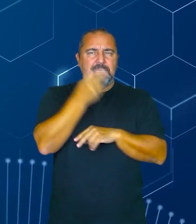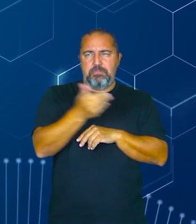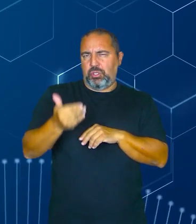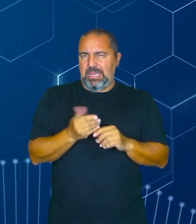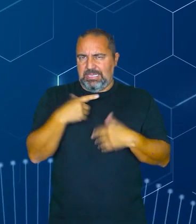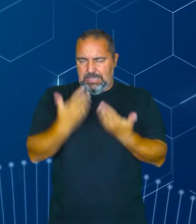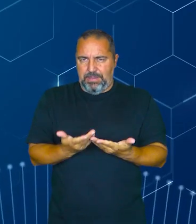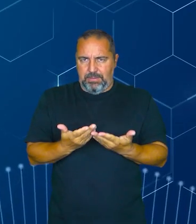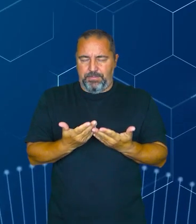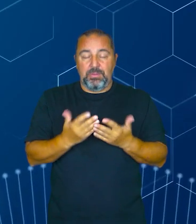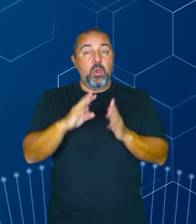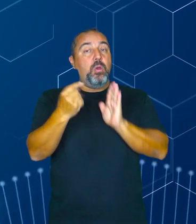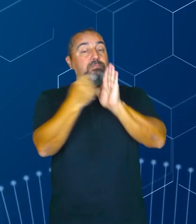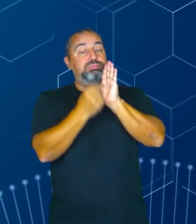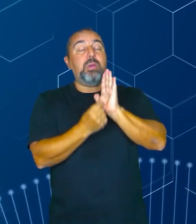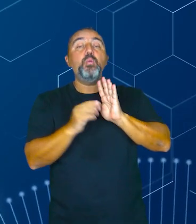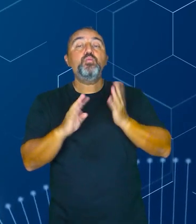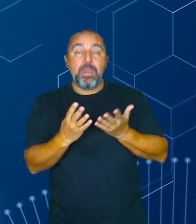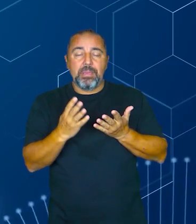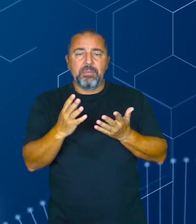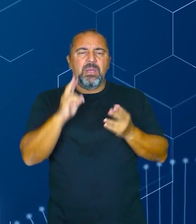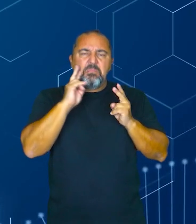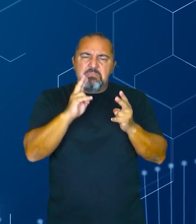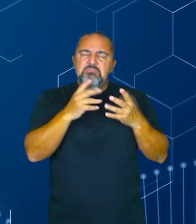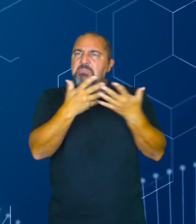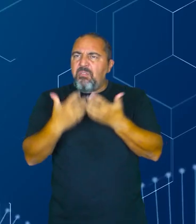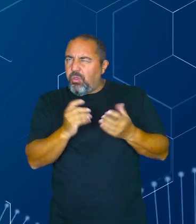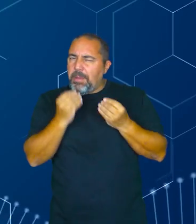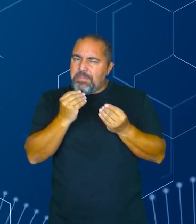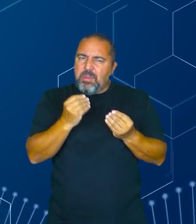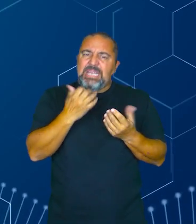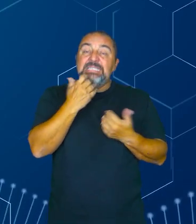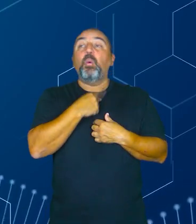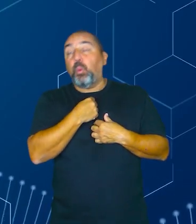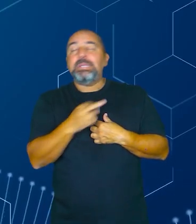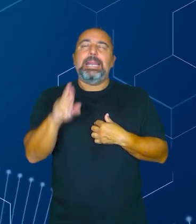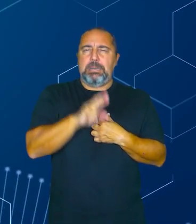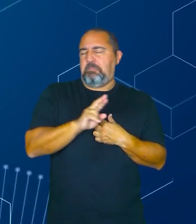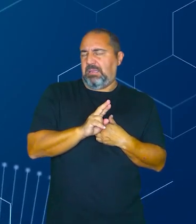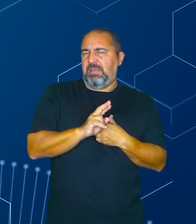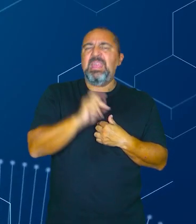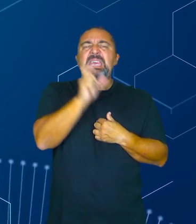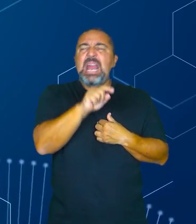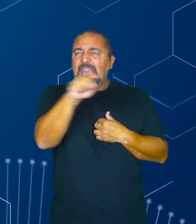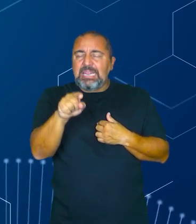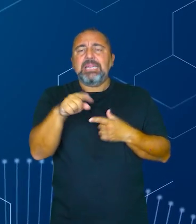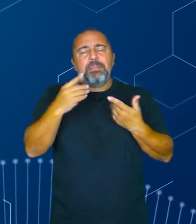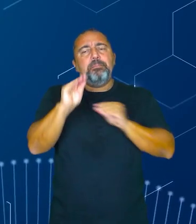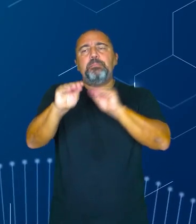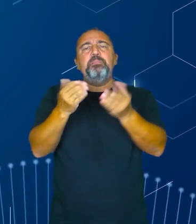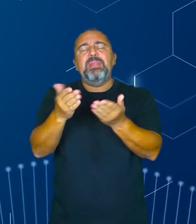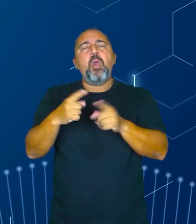etiketak, hashtag garrantzitsuak. 9. Neurtu zerk funtzionatzen duen eta errepikatu gustokoa